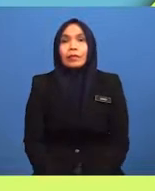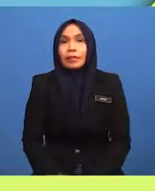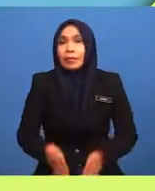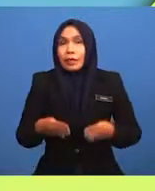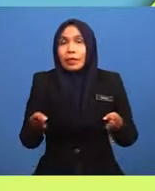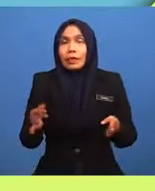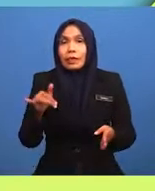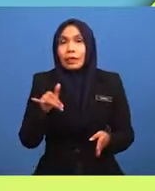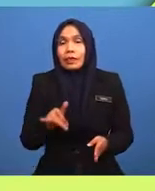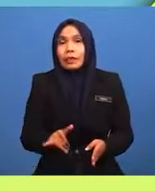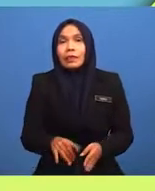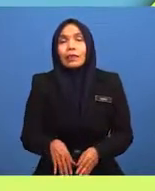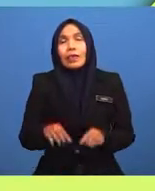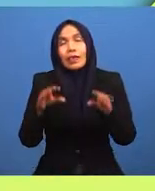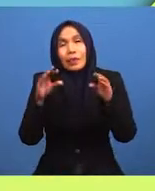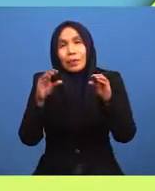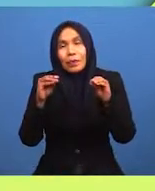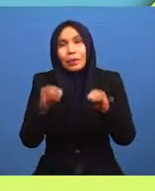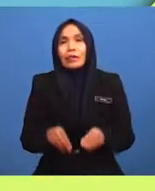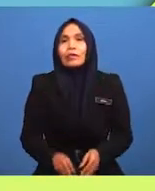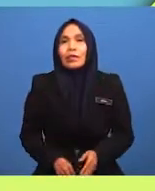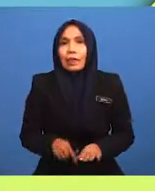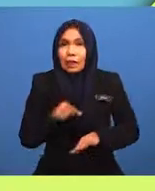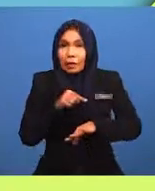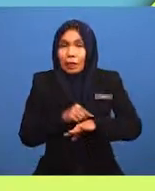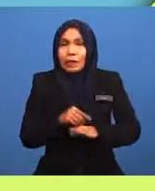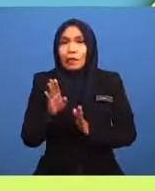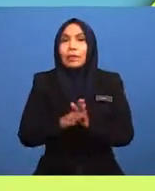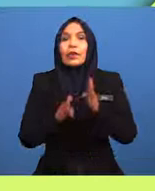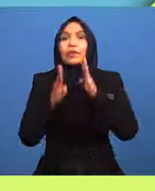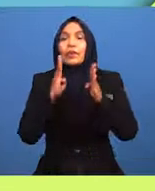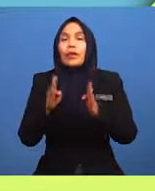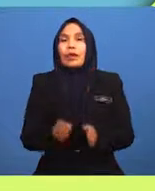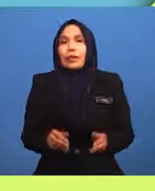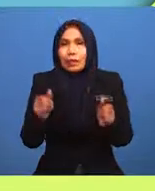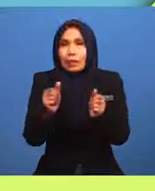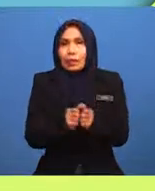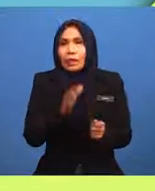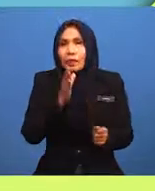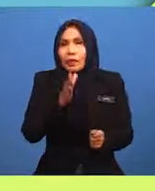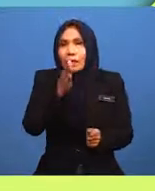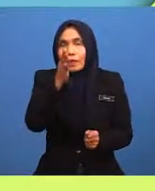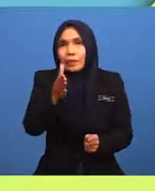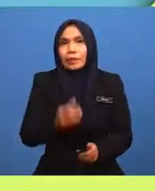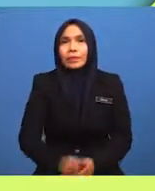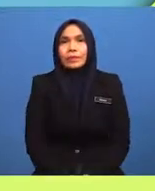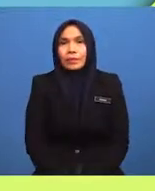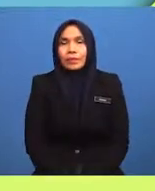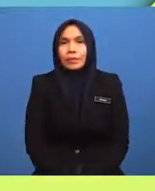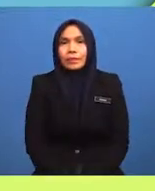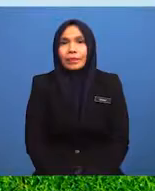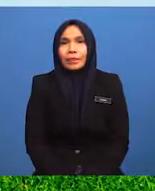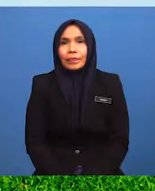lembut semasa berbual dengan neneknya supaya tidak menyinggung perasaan